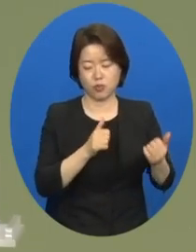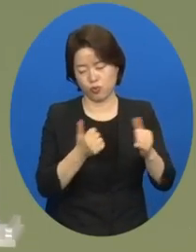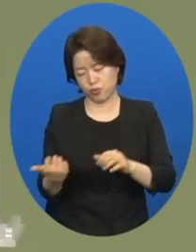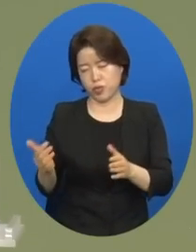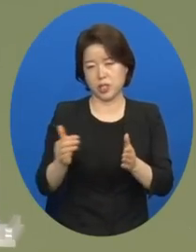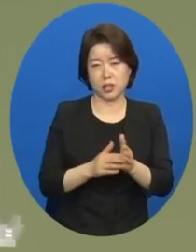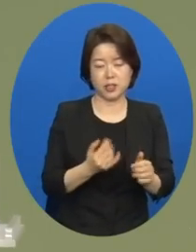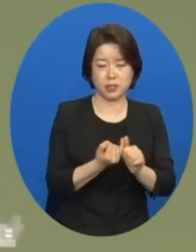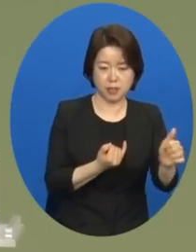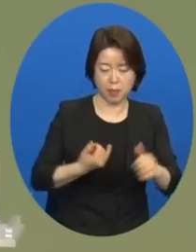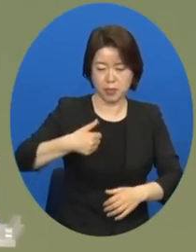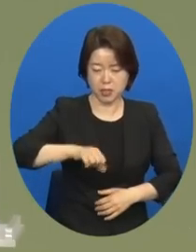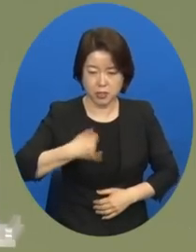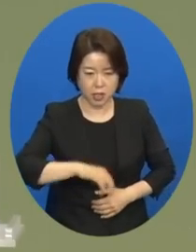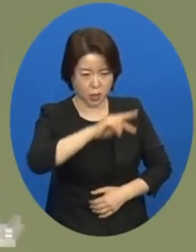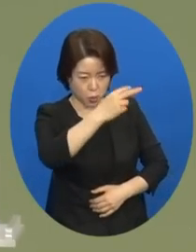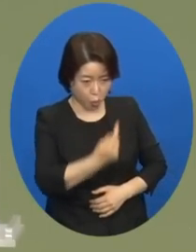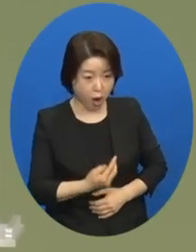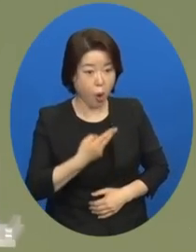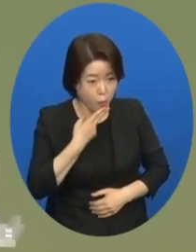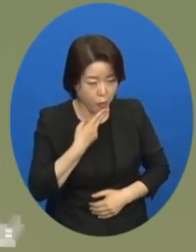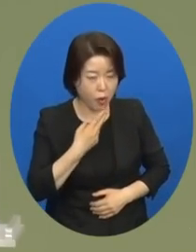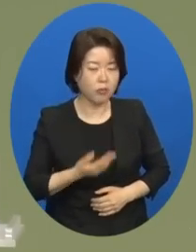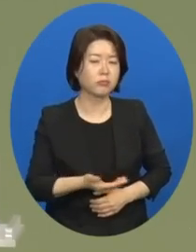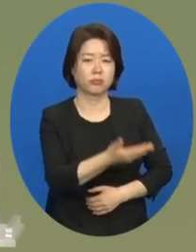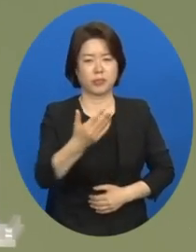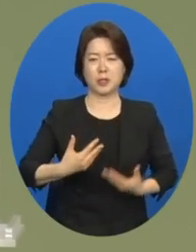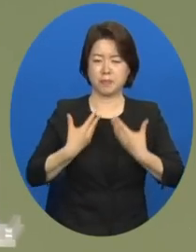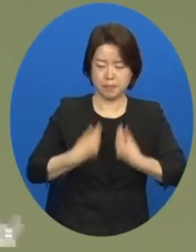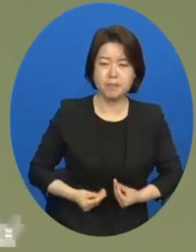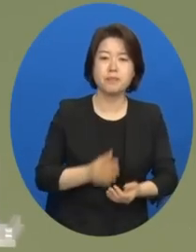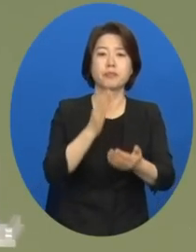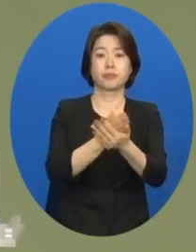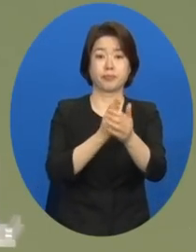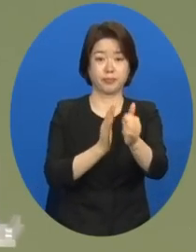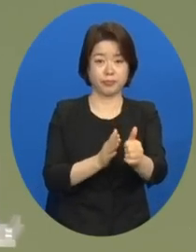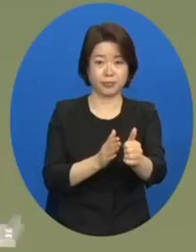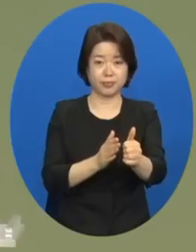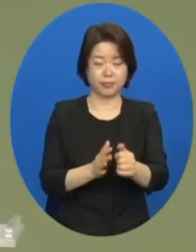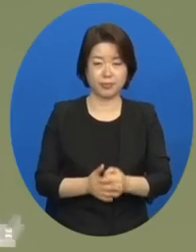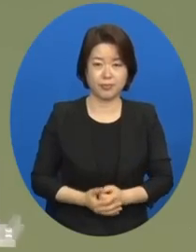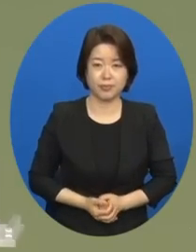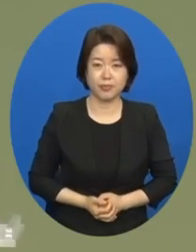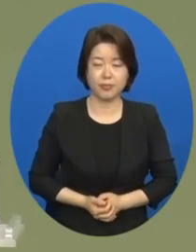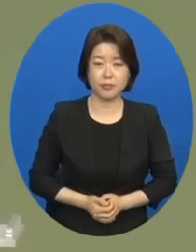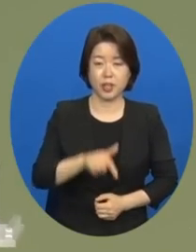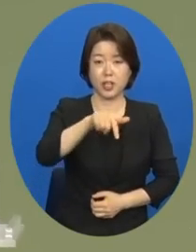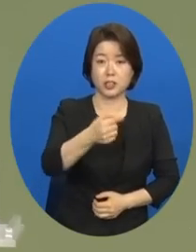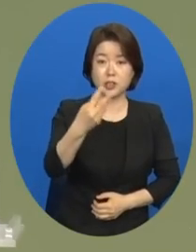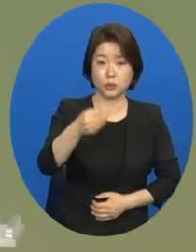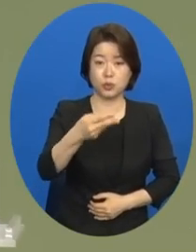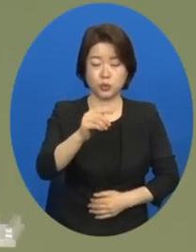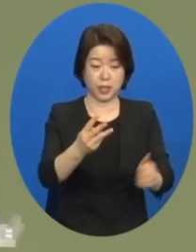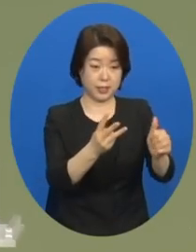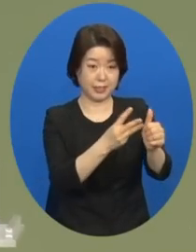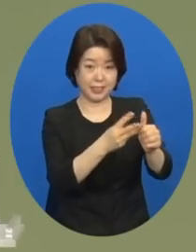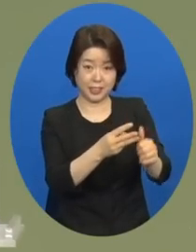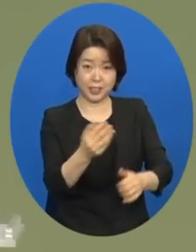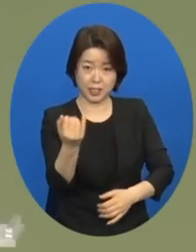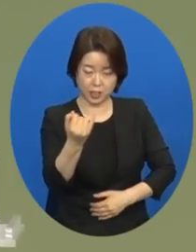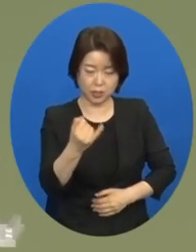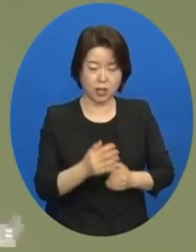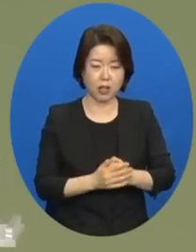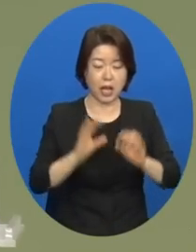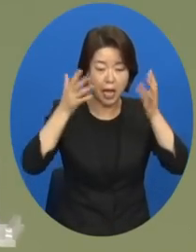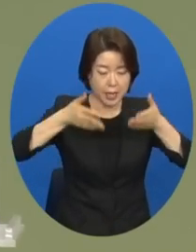남편 자녀가 다 안 돌아와도 여러분들 실망하지 마시기를 바랍니다 아들을 여섯이나